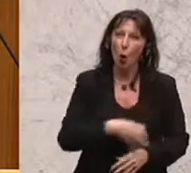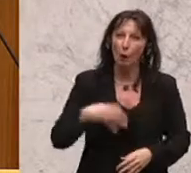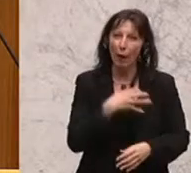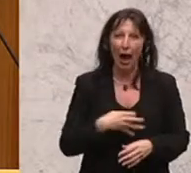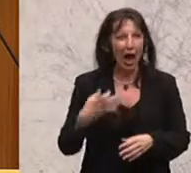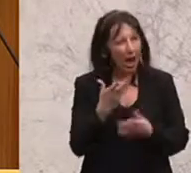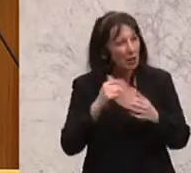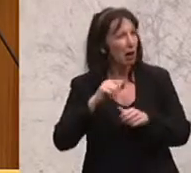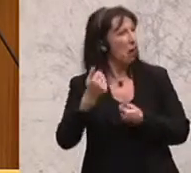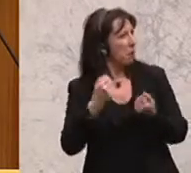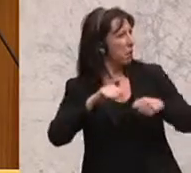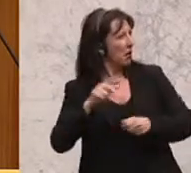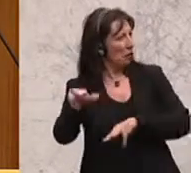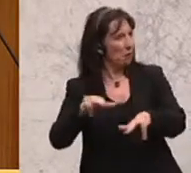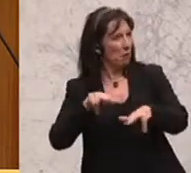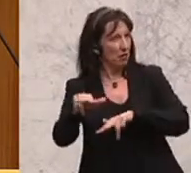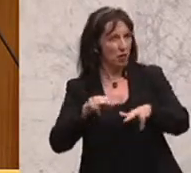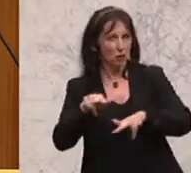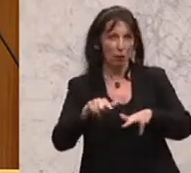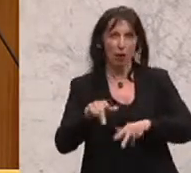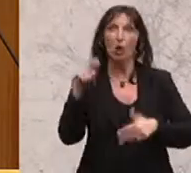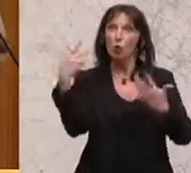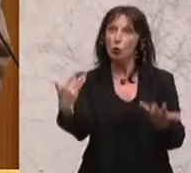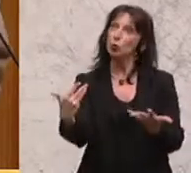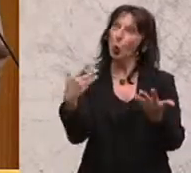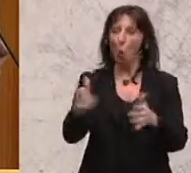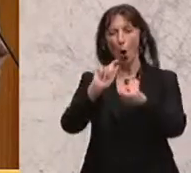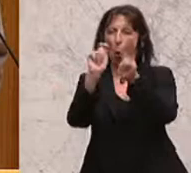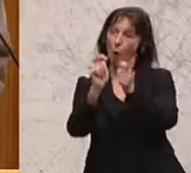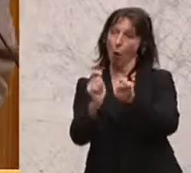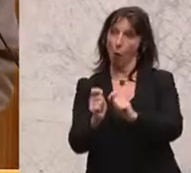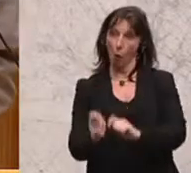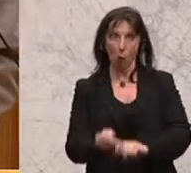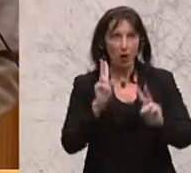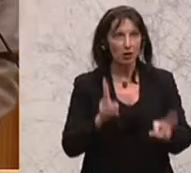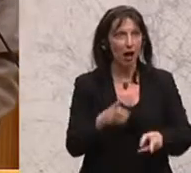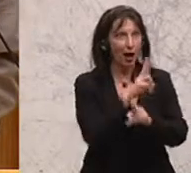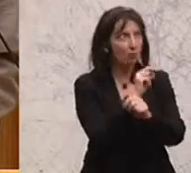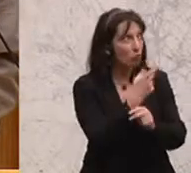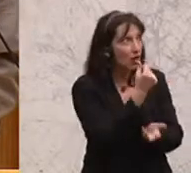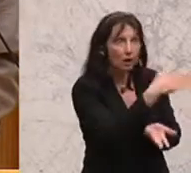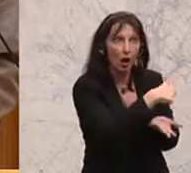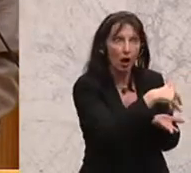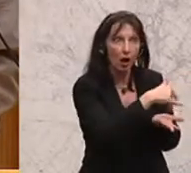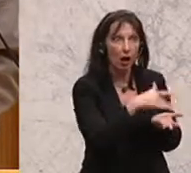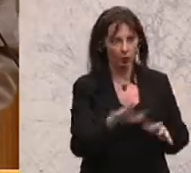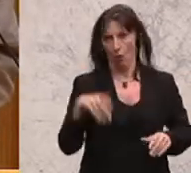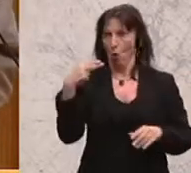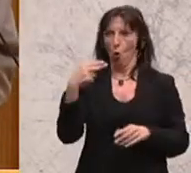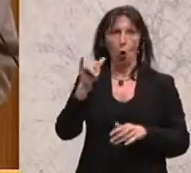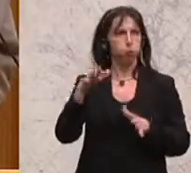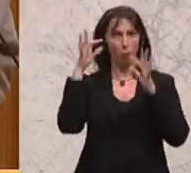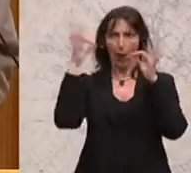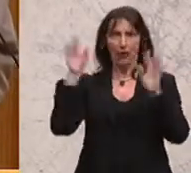Tatplan entwickeln, um sich aufzumachen, die österreichischen Steuertresore zu knacken. Und statt dass die Hypo krankgeschrieben worden wäre, ist sie von